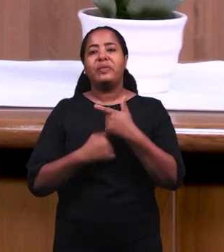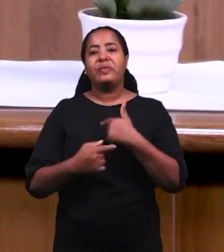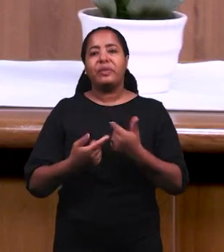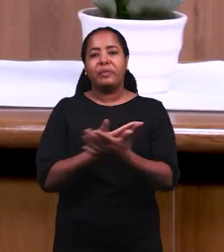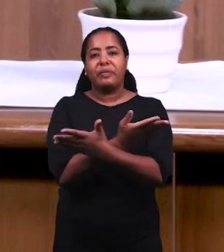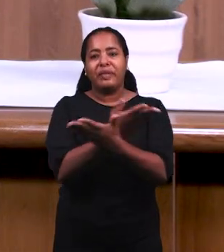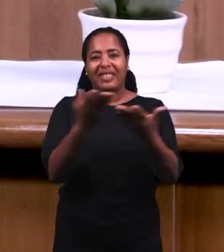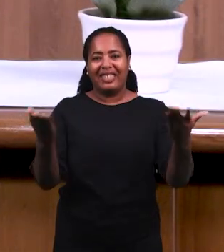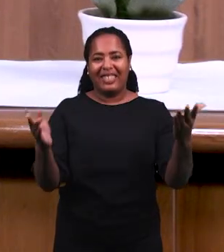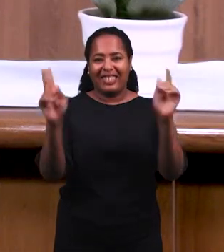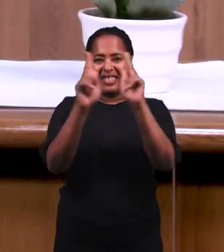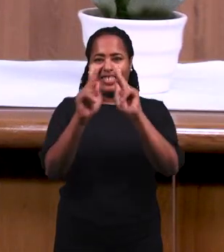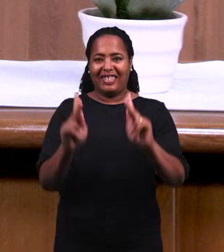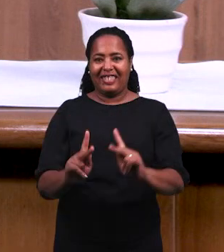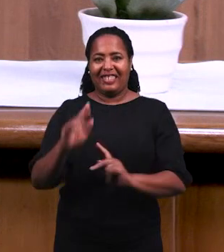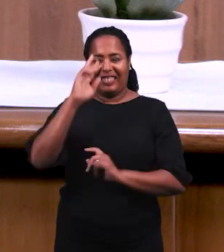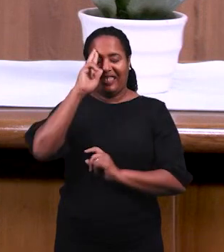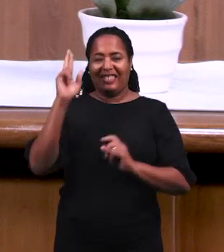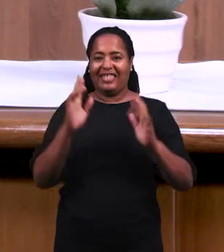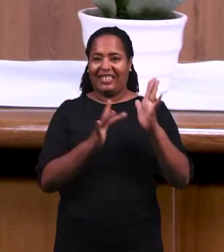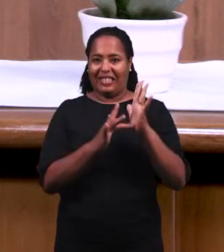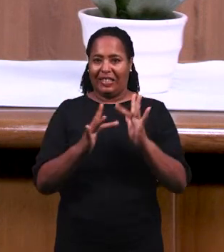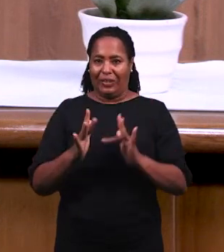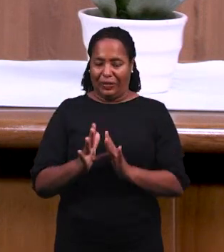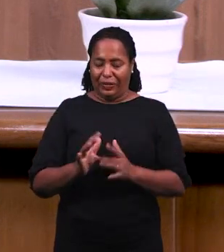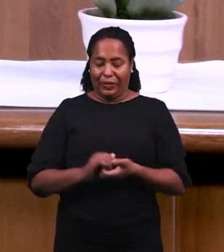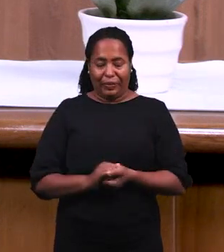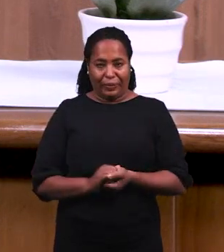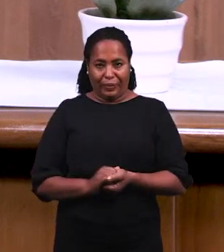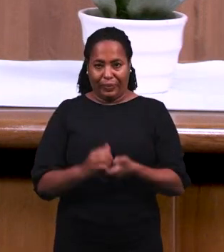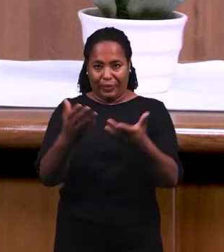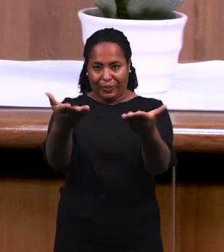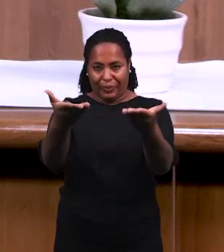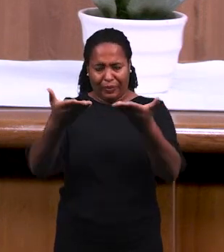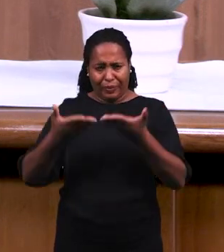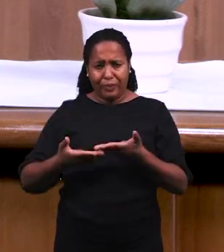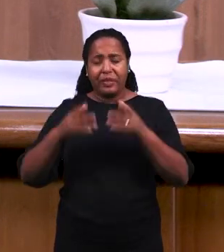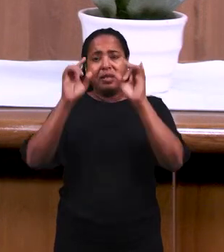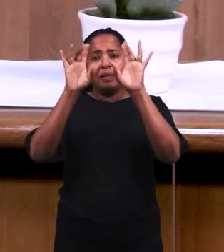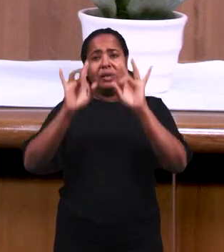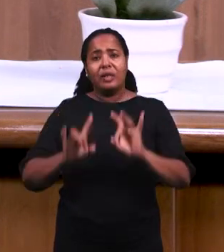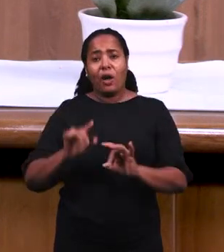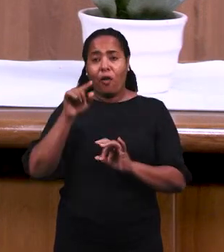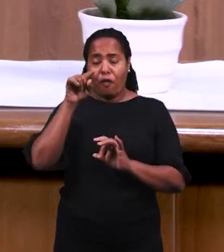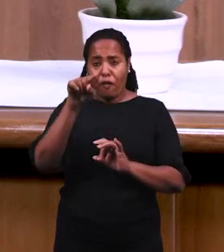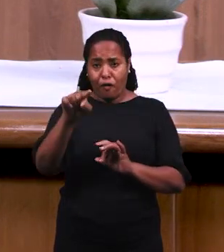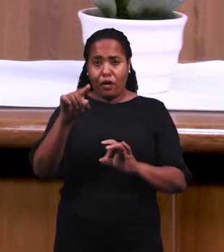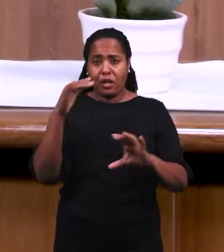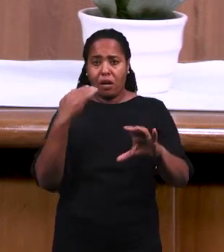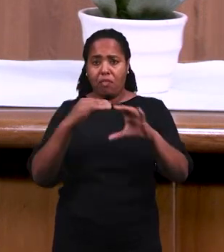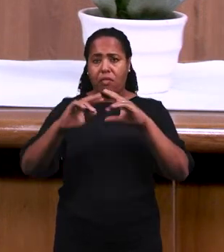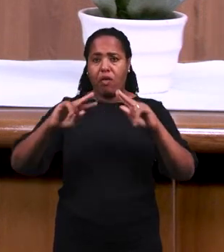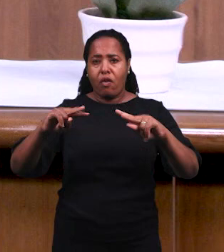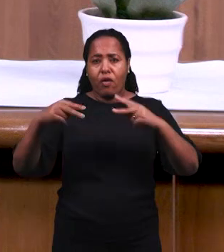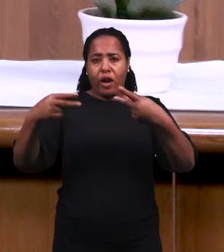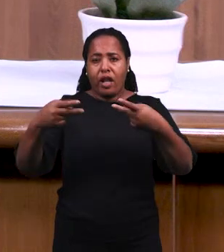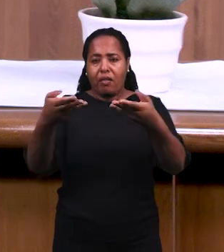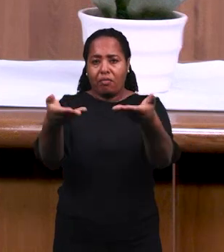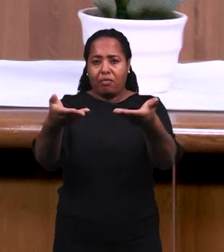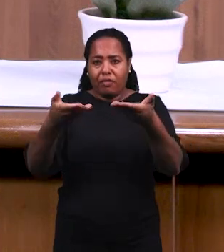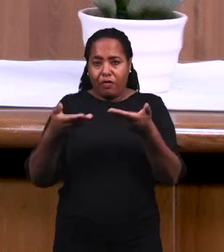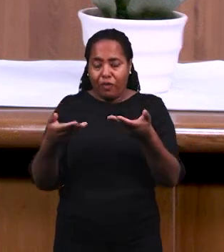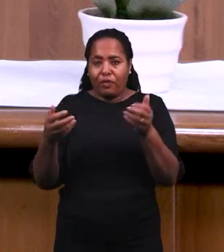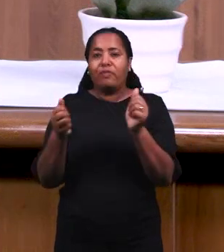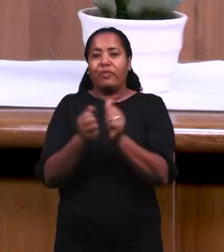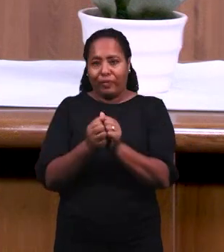Я приветствую всех миром Господа Иисуса. Мы особенно приветствуем тех, кто